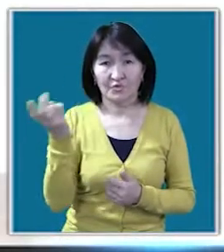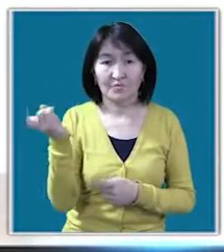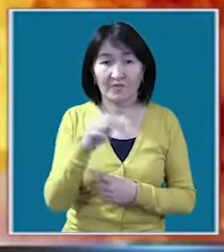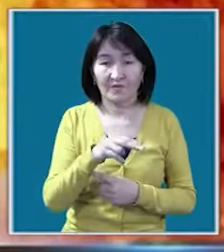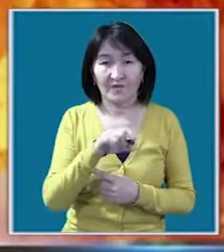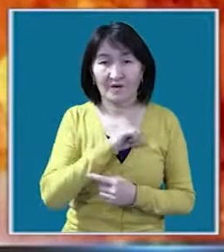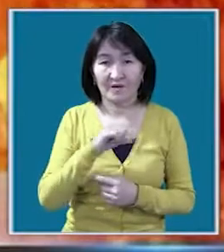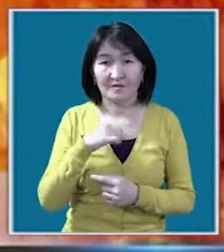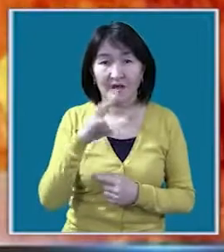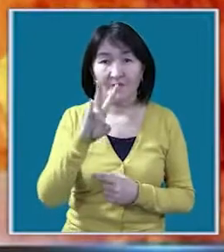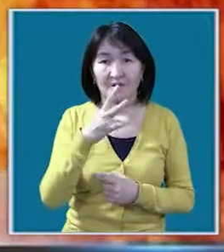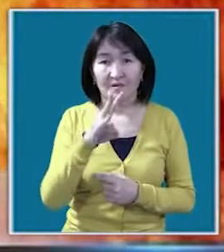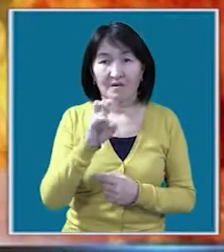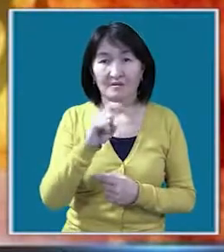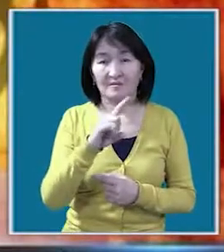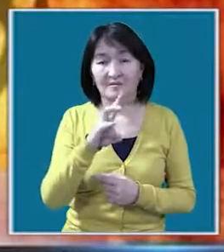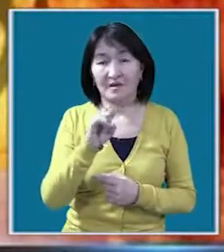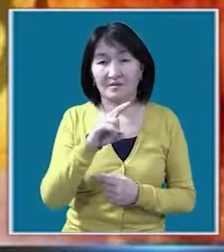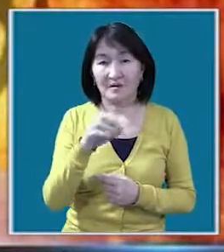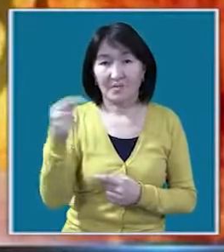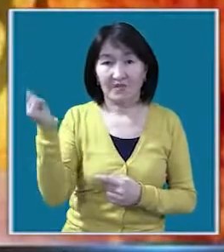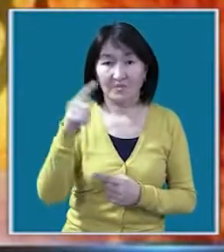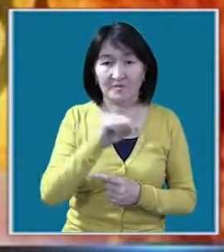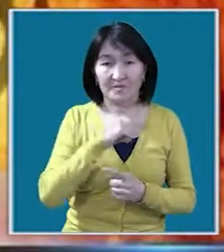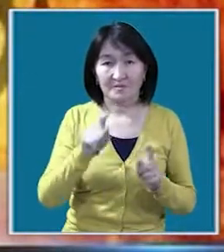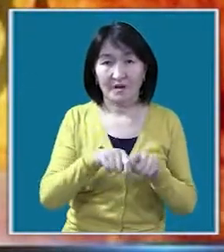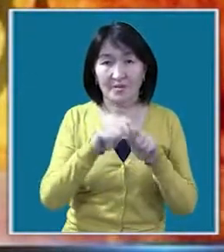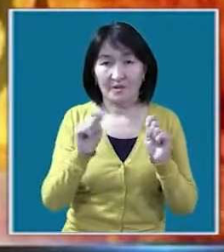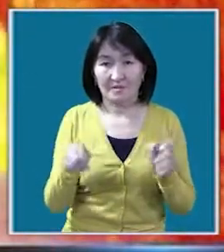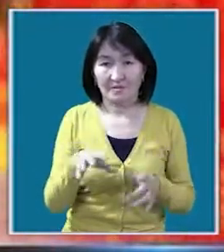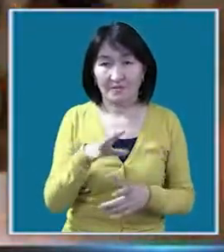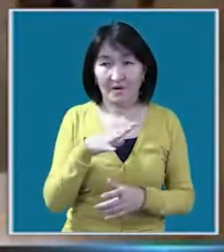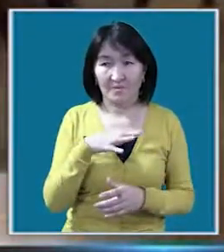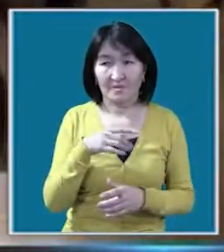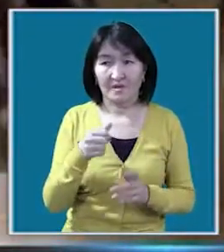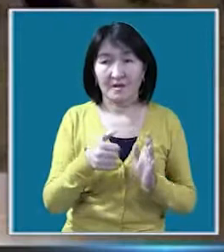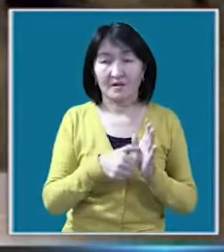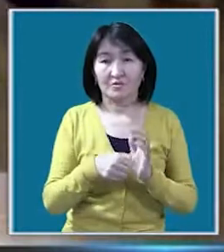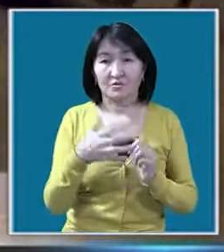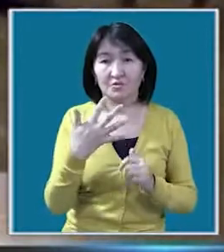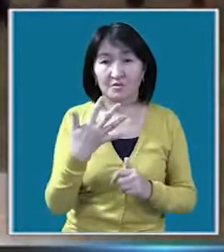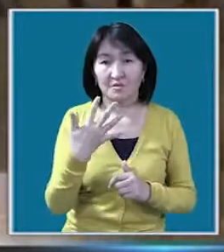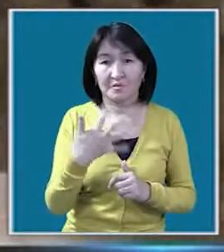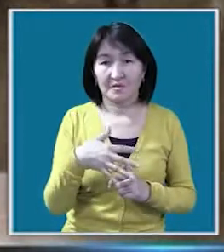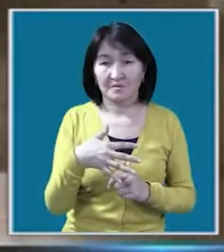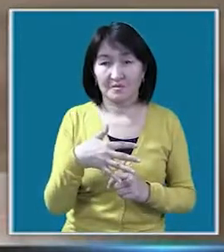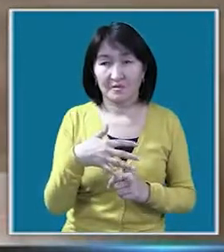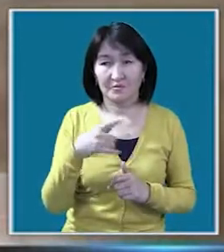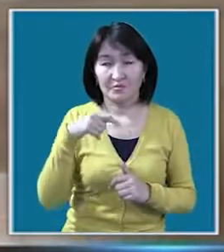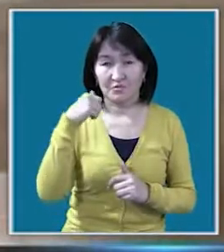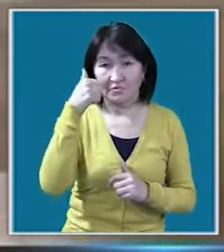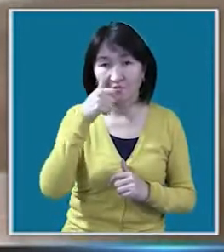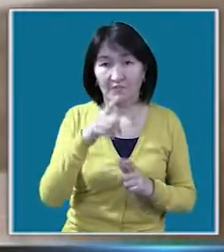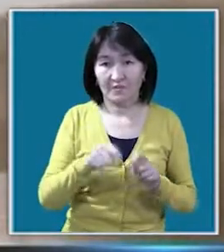болатын. Мүсіннің биіктігі 28 метр. Қазақ хандығының негізін қалаушылар 1465 жылы мемлекеттің этносаяси аумағының қалыптасуы